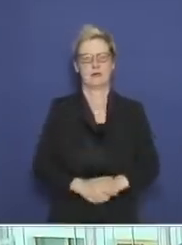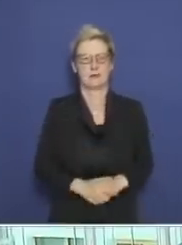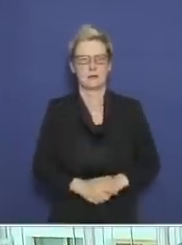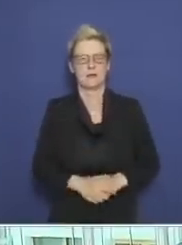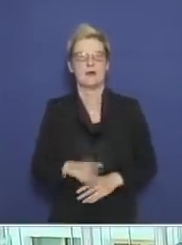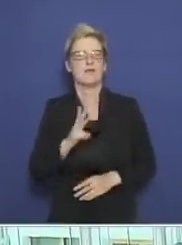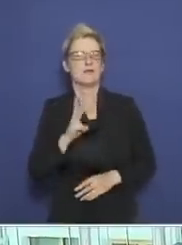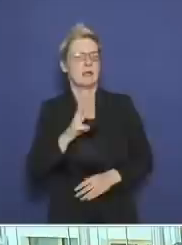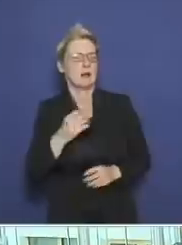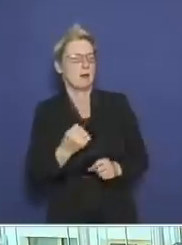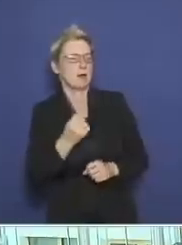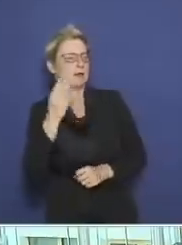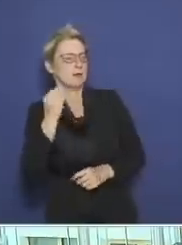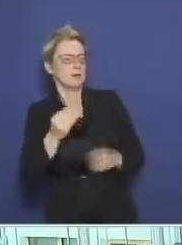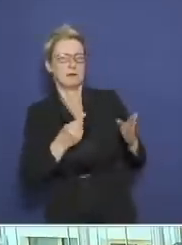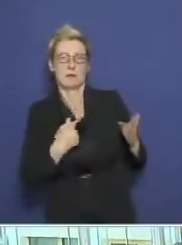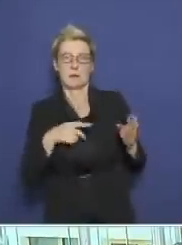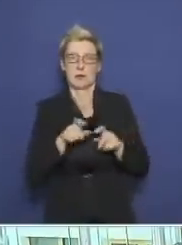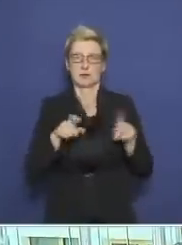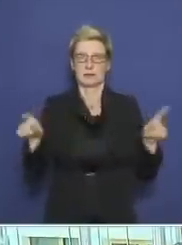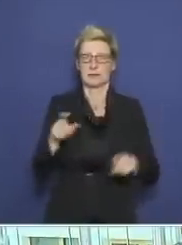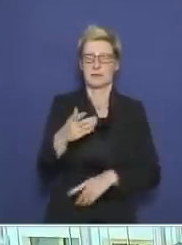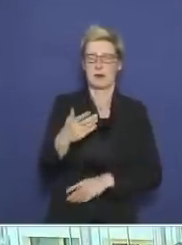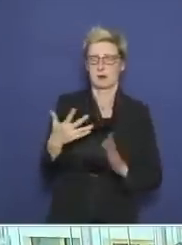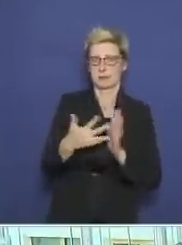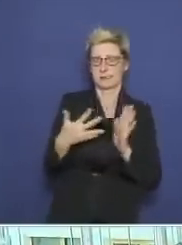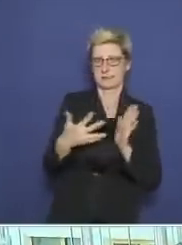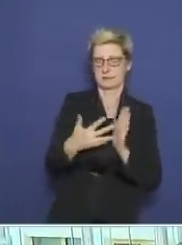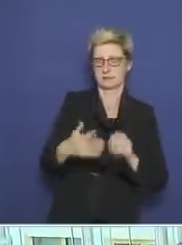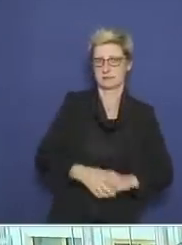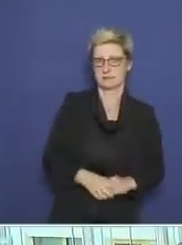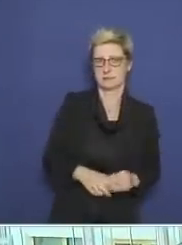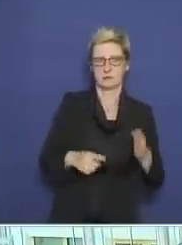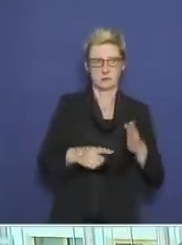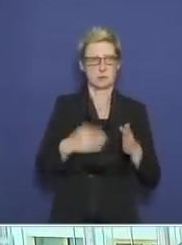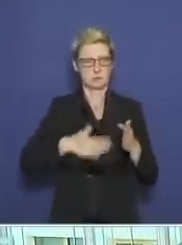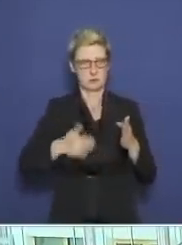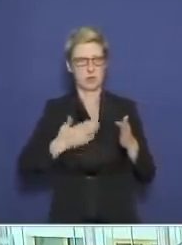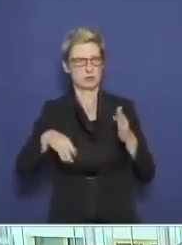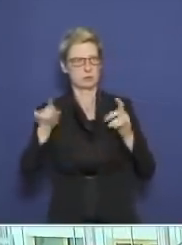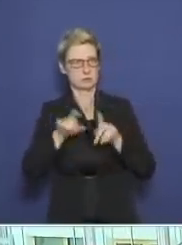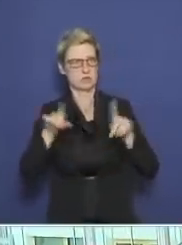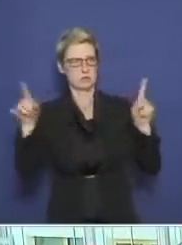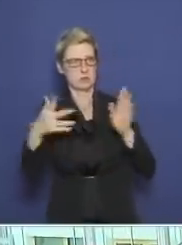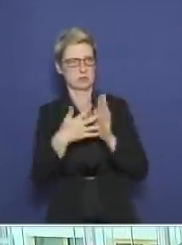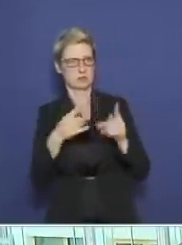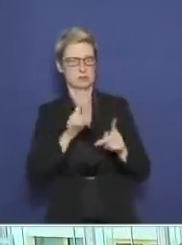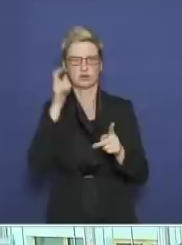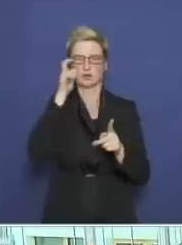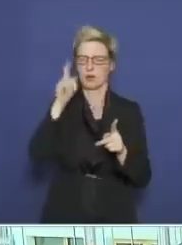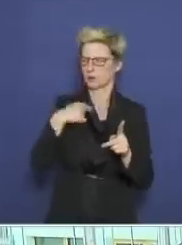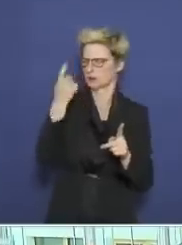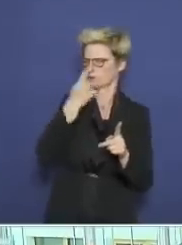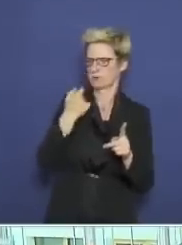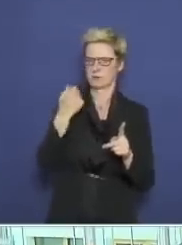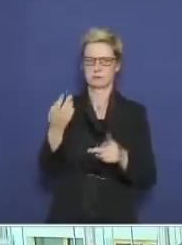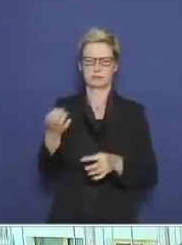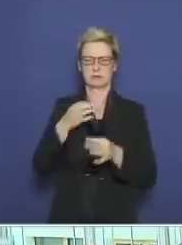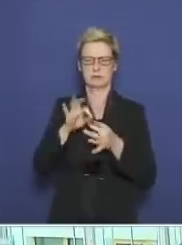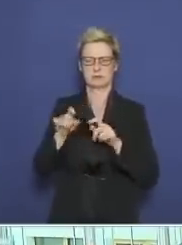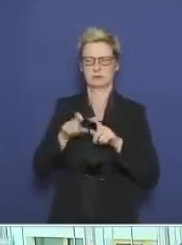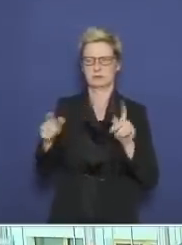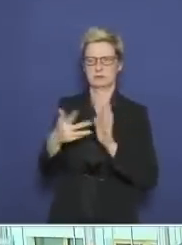Wir können gerne den Aspekt wechseln. Den habe ich hier nämlich auch noch irgendwie ganz groß auf der Liste. Ich habe mich schon gewundert. Ja, ich mich auch. Frau Spiekermann,